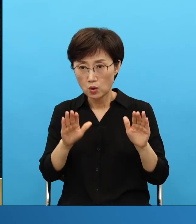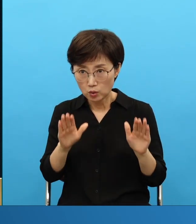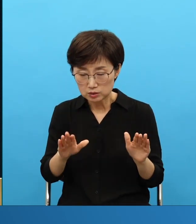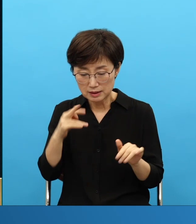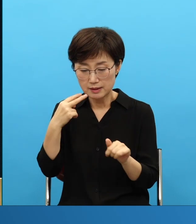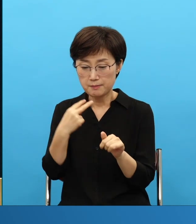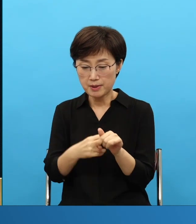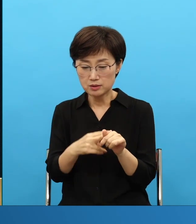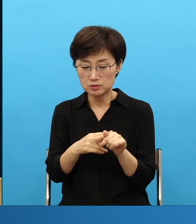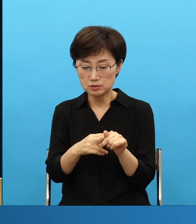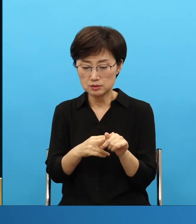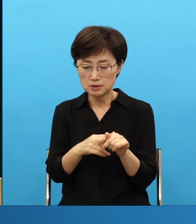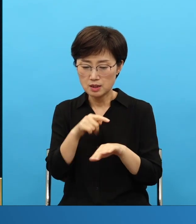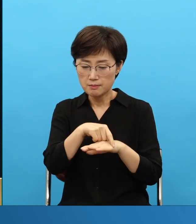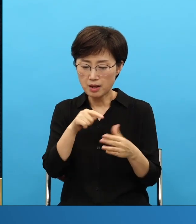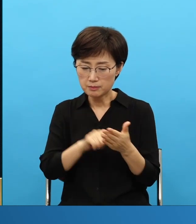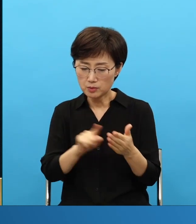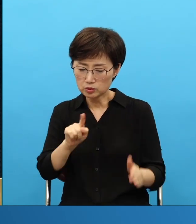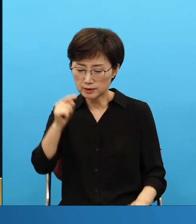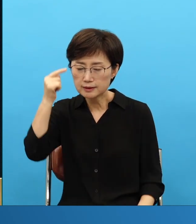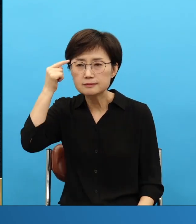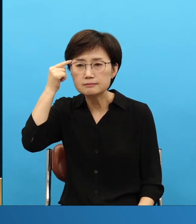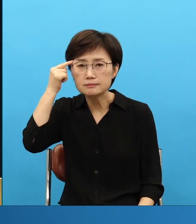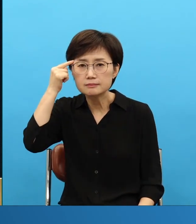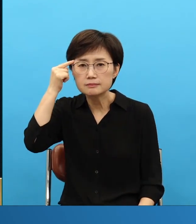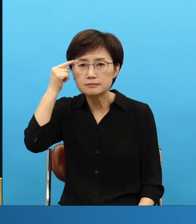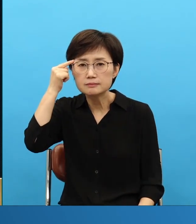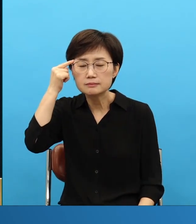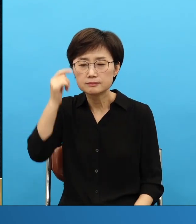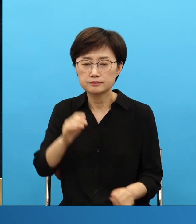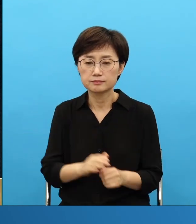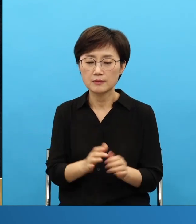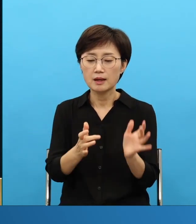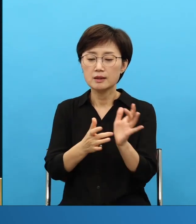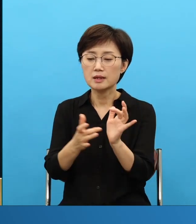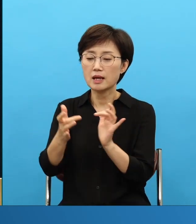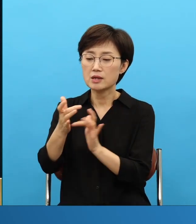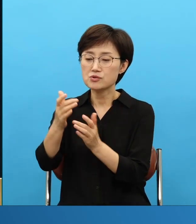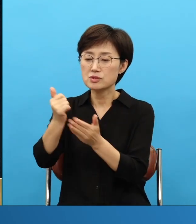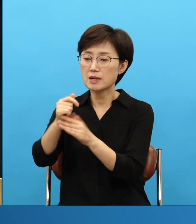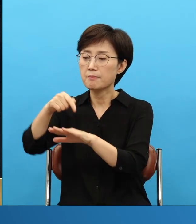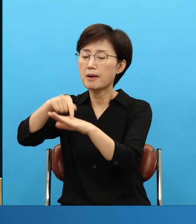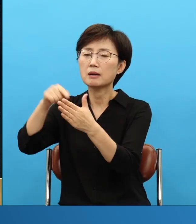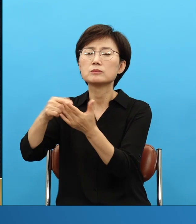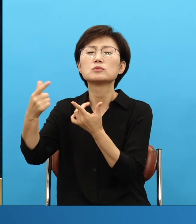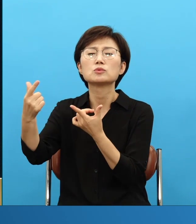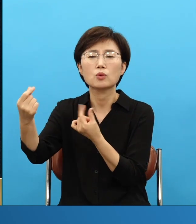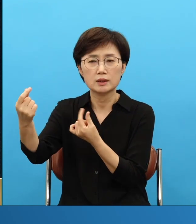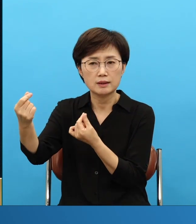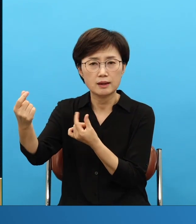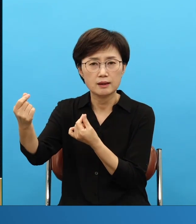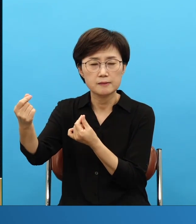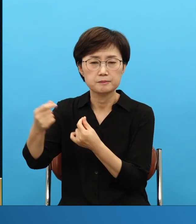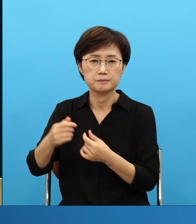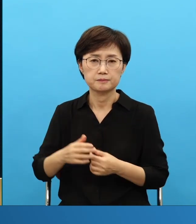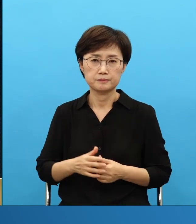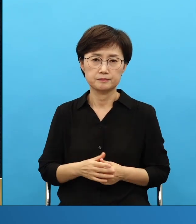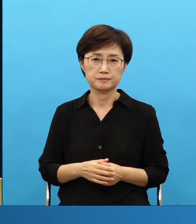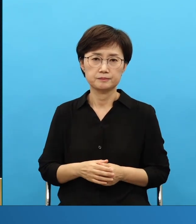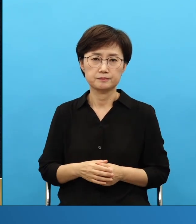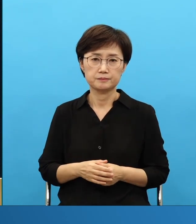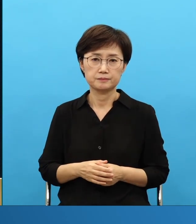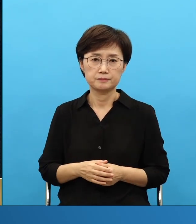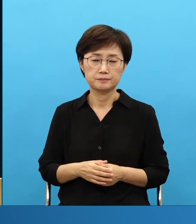준 겁니다. And it is for that time that he gives this message. 예수님께서 주신 거하고 똑같아요. It's the very same message that Jesus gave.